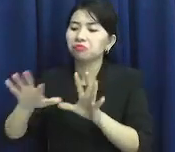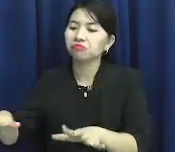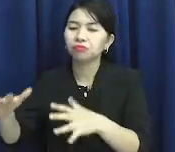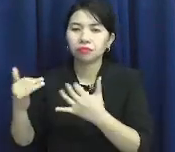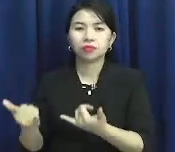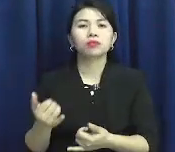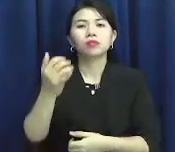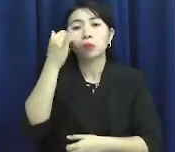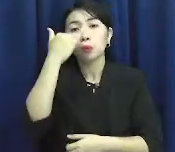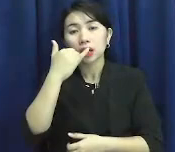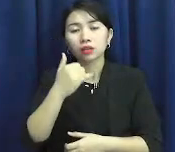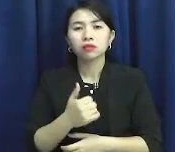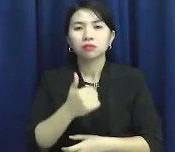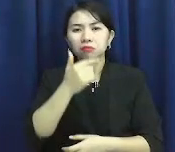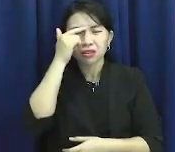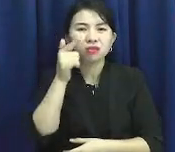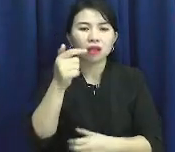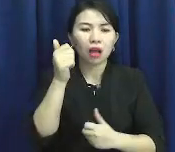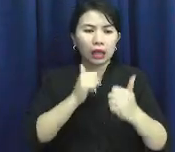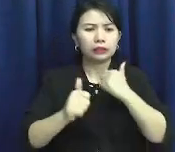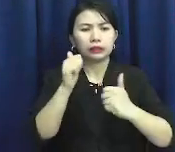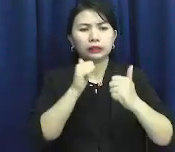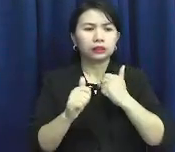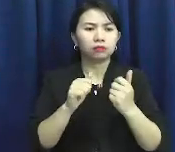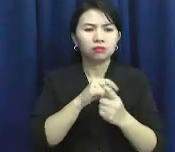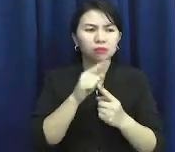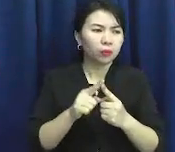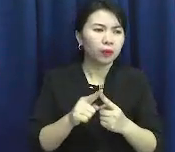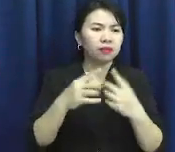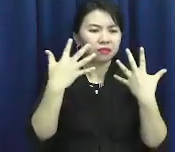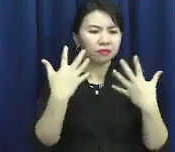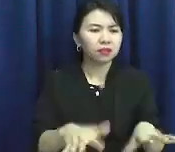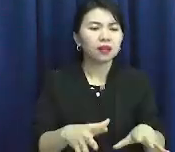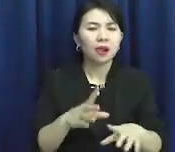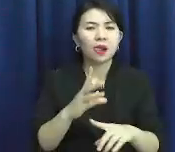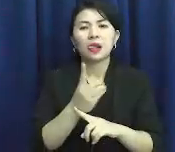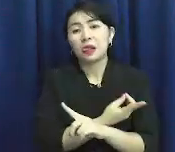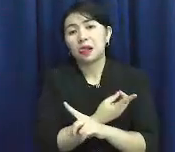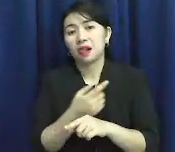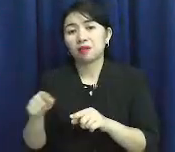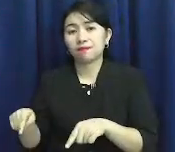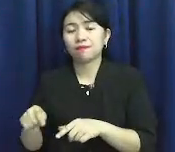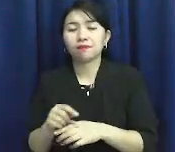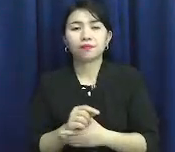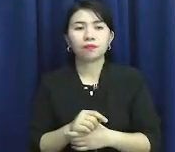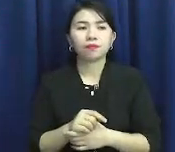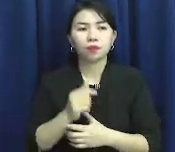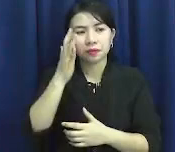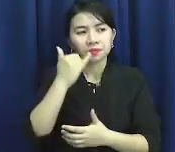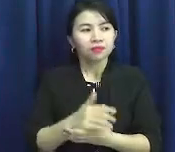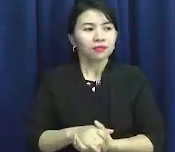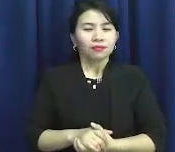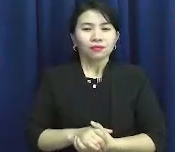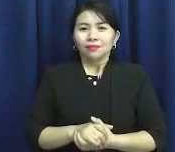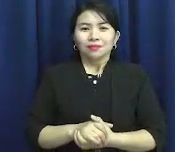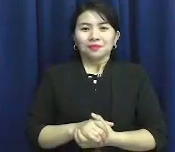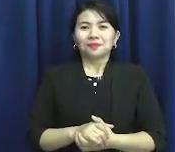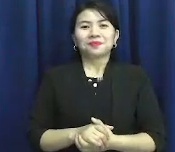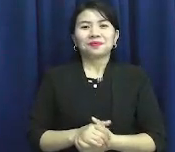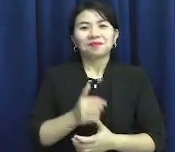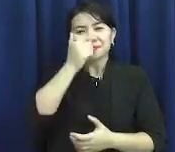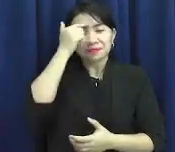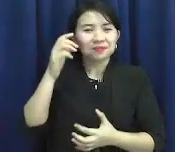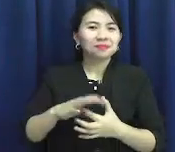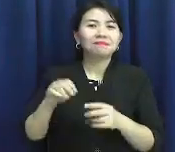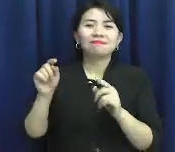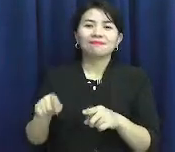Bakit? Akalain mo active ka kung kailan patapos yung taon tsaka ka nawala. Bakit? Because of these